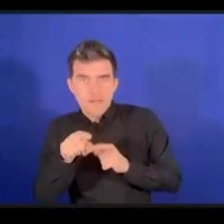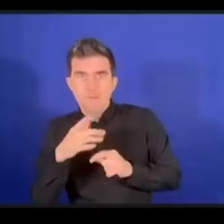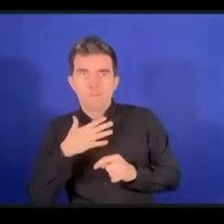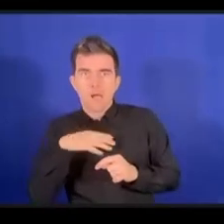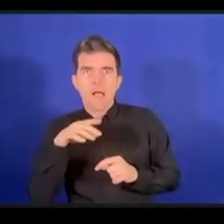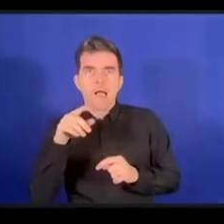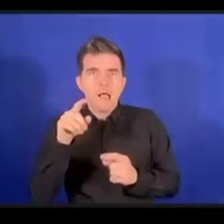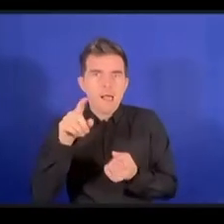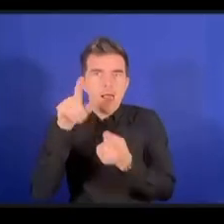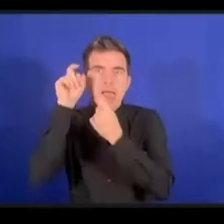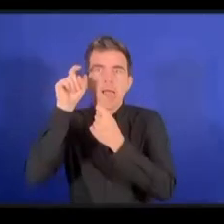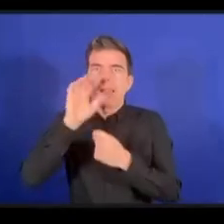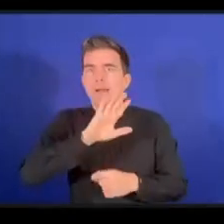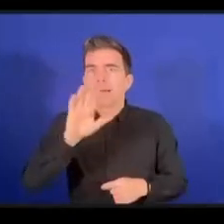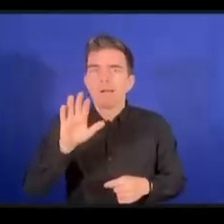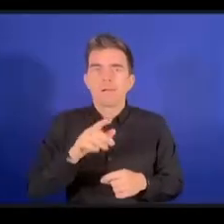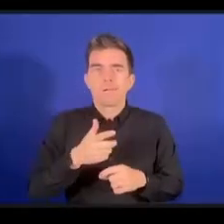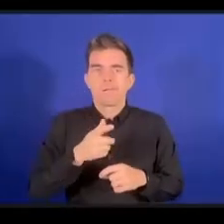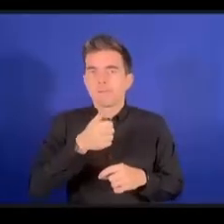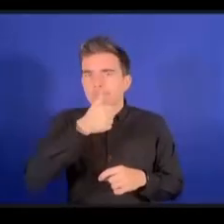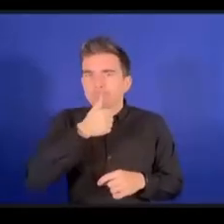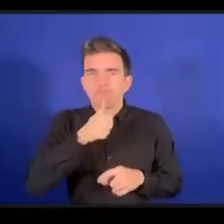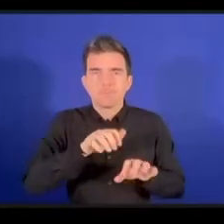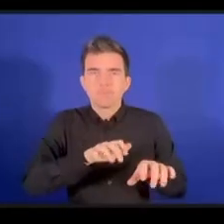来破坏互联网的安全。